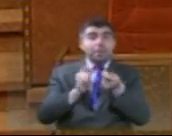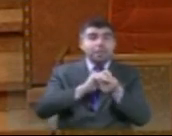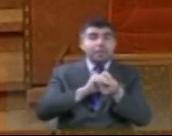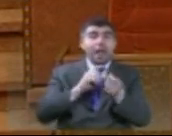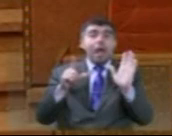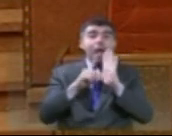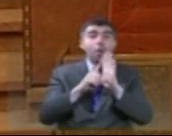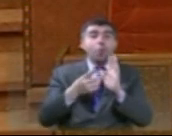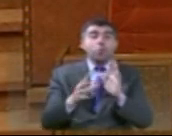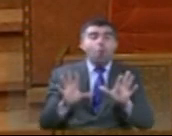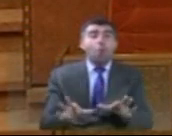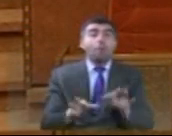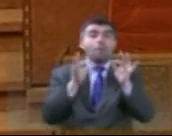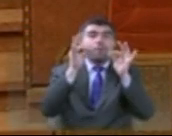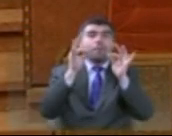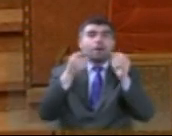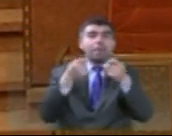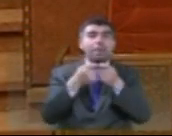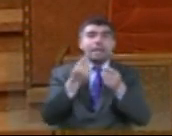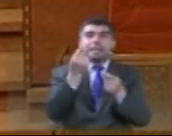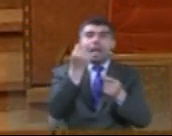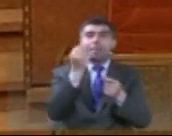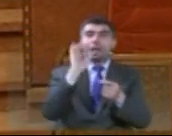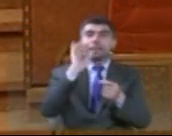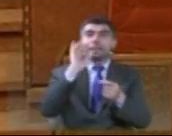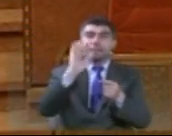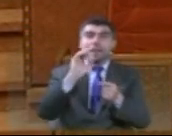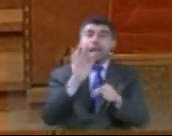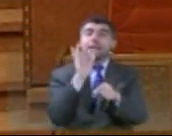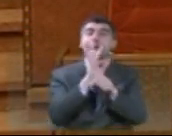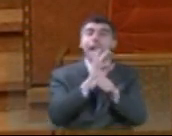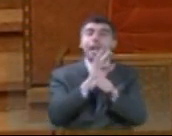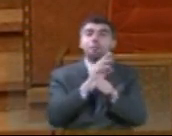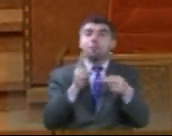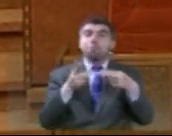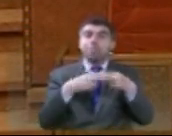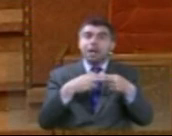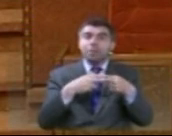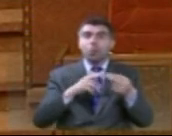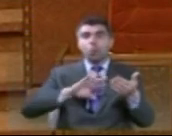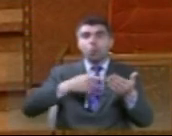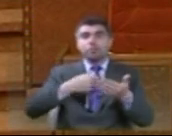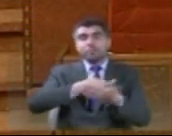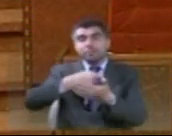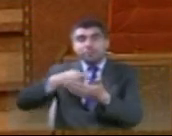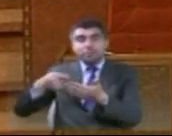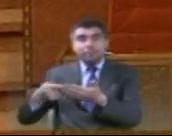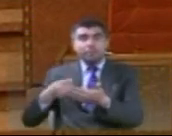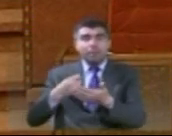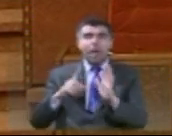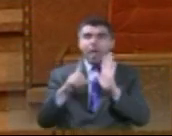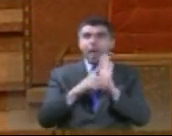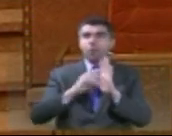أنه تكون إشارة على أن تحديد الأسعار ديال التكوين في هذا بنص قانوني.